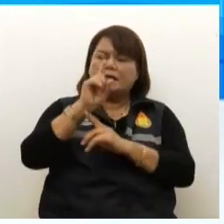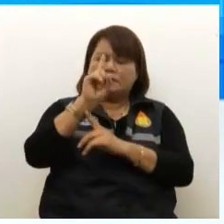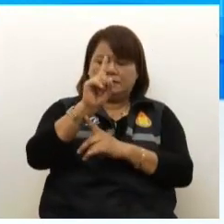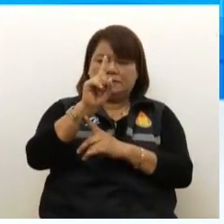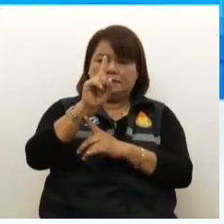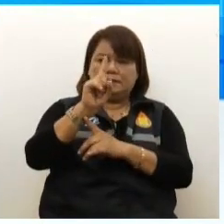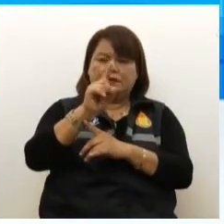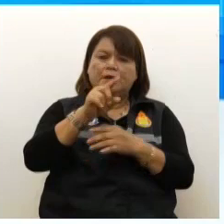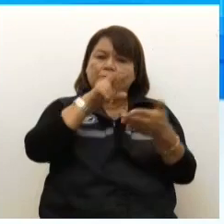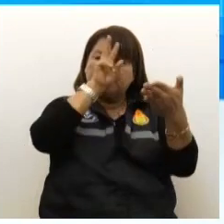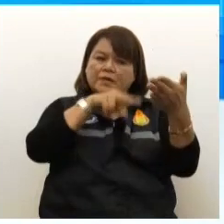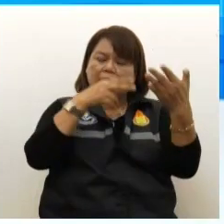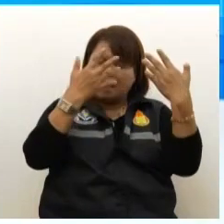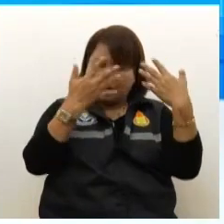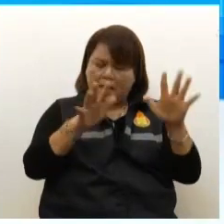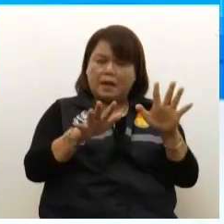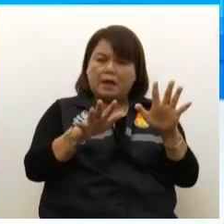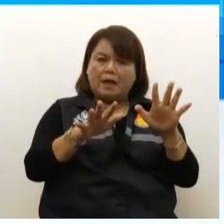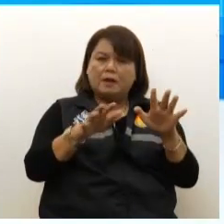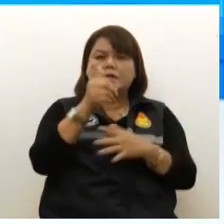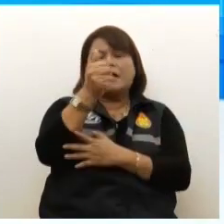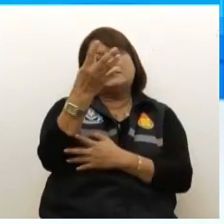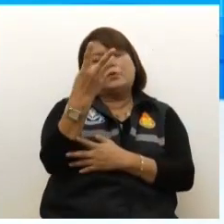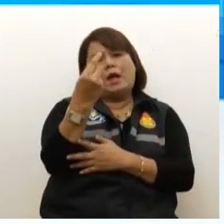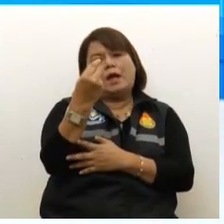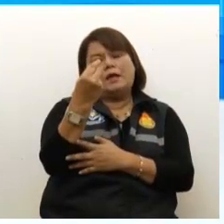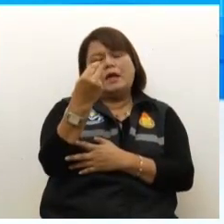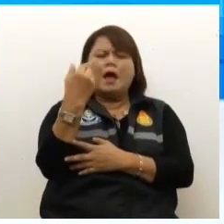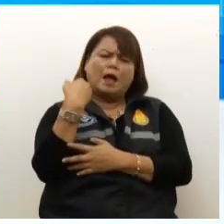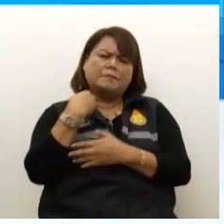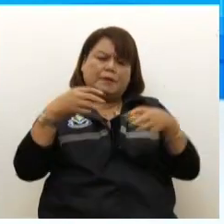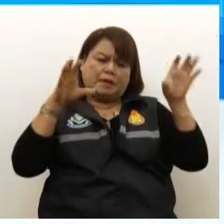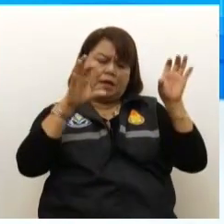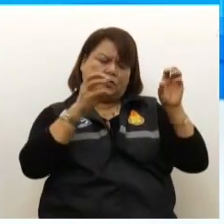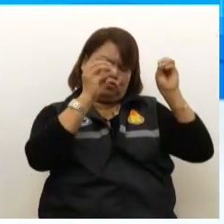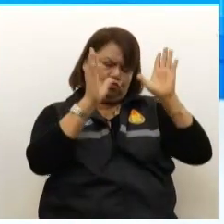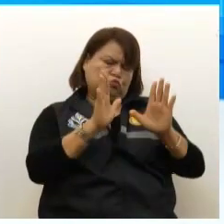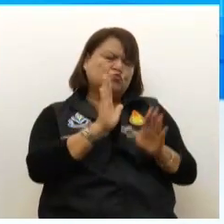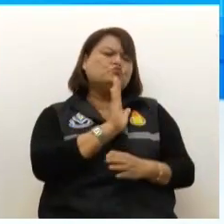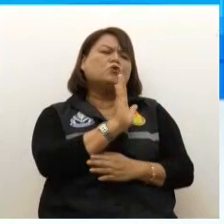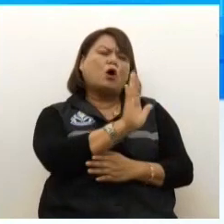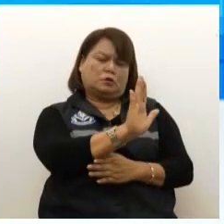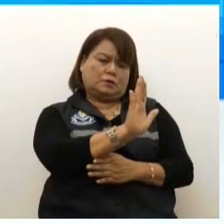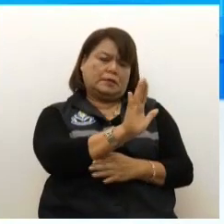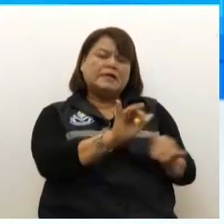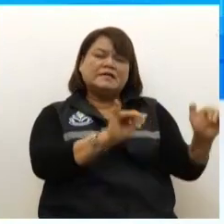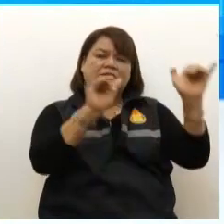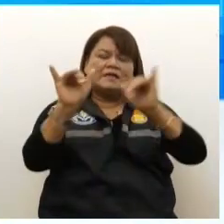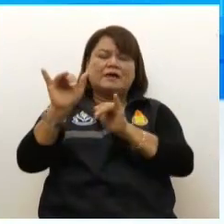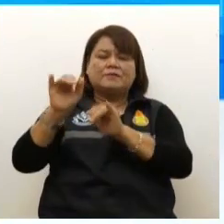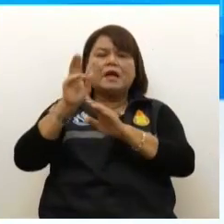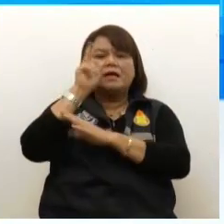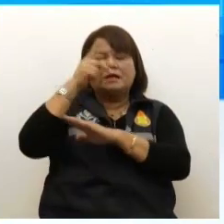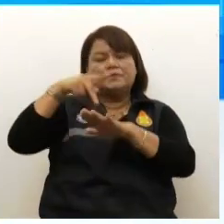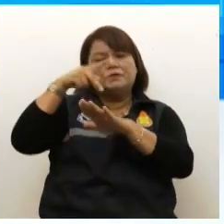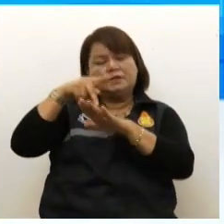พิจารณาไปแล้วได้เท่าไหร่หากมีข้าราชการครูของท่านได้ย้ายไปต่างเขตพื้นที่